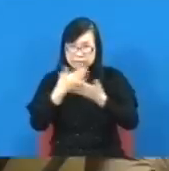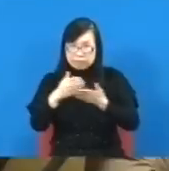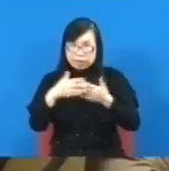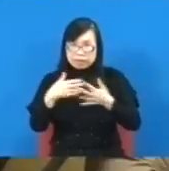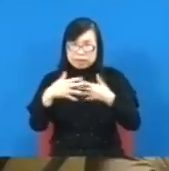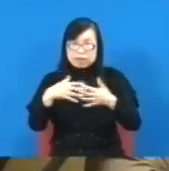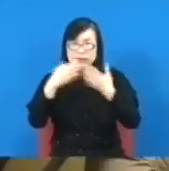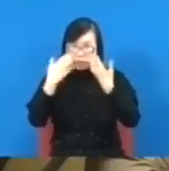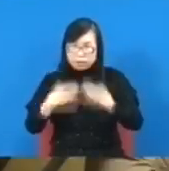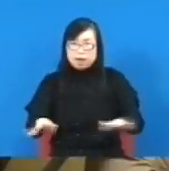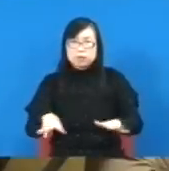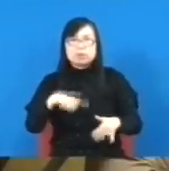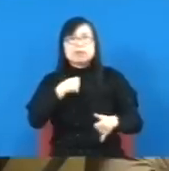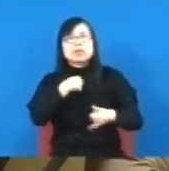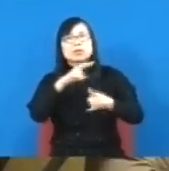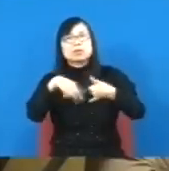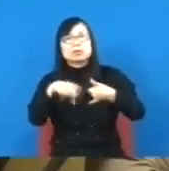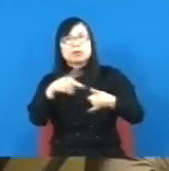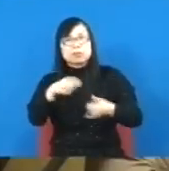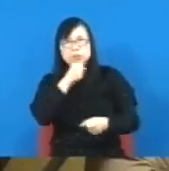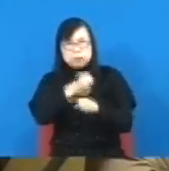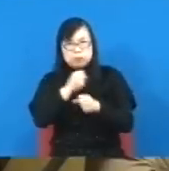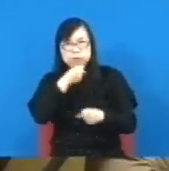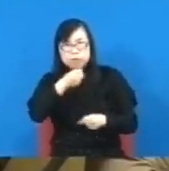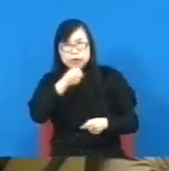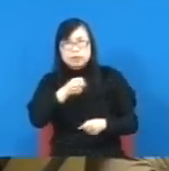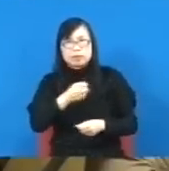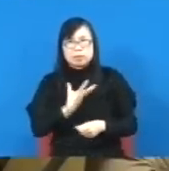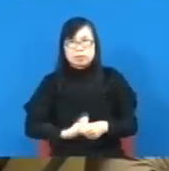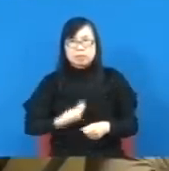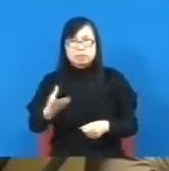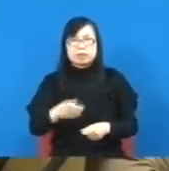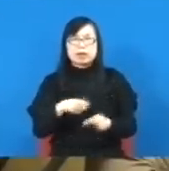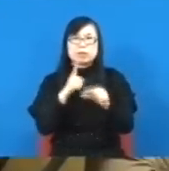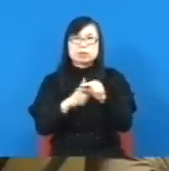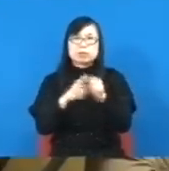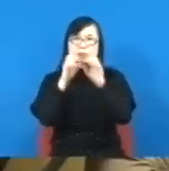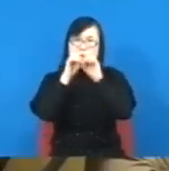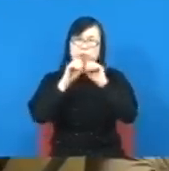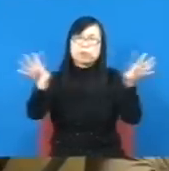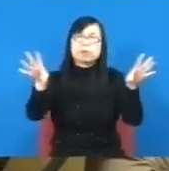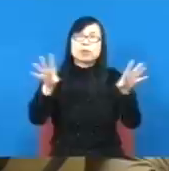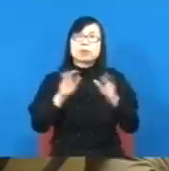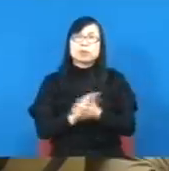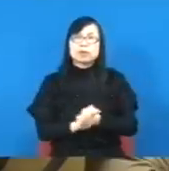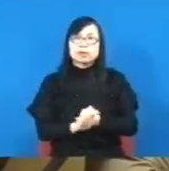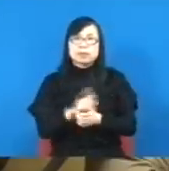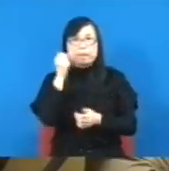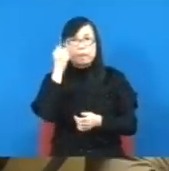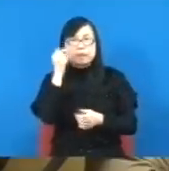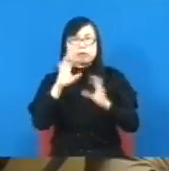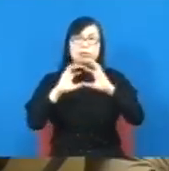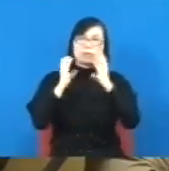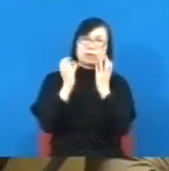要。檢討你即入邊又做新聞做得咁慘，即係又間有中宣部，呢個係中國共產黨特有嘅組織嚟噶